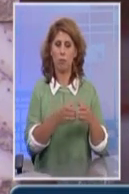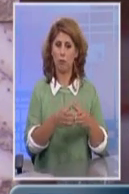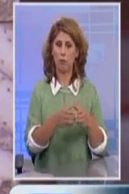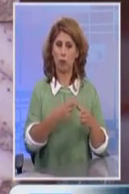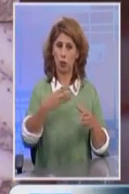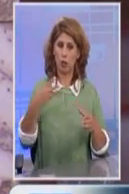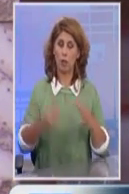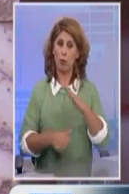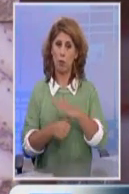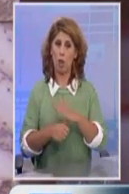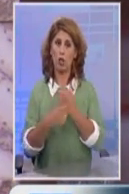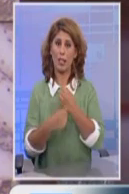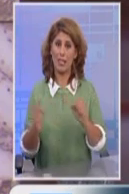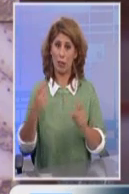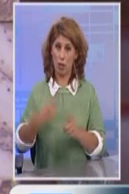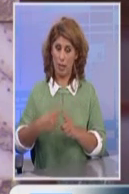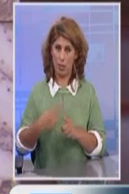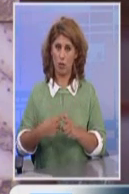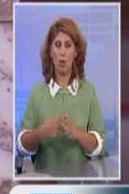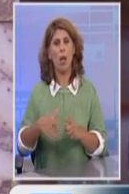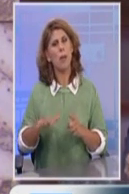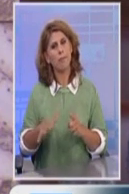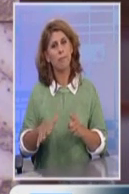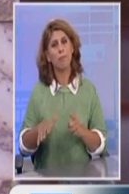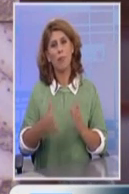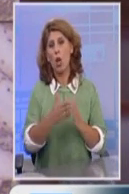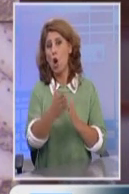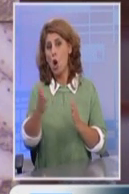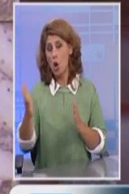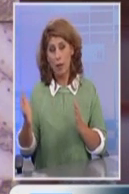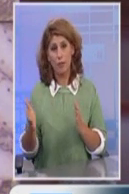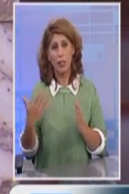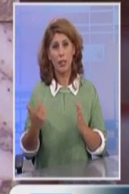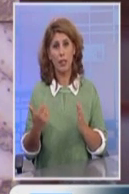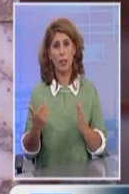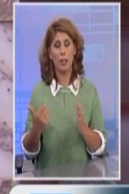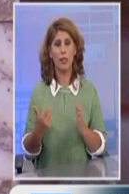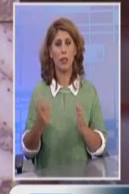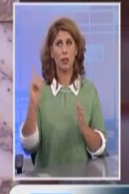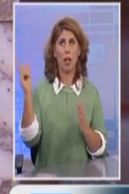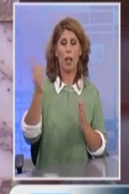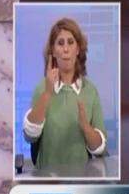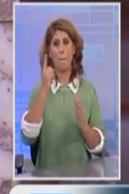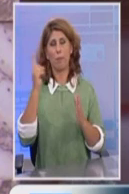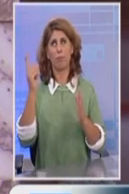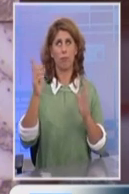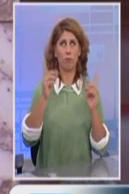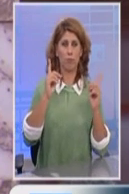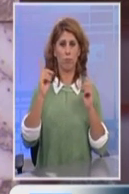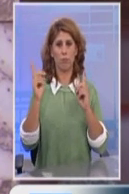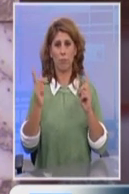από τον πρόεδρο των ανεξαρτήτων Ελλήνων, προφανώς όλοι αυτοί οι εμπρισκόμενοι σε Vertigo να γίνονται